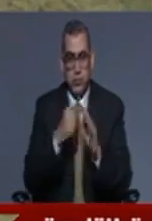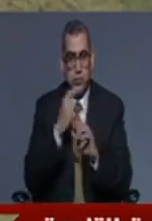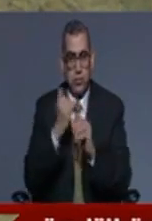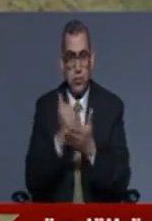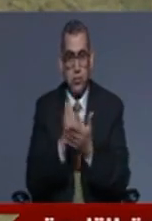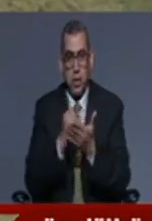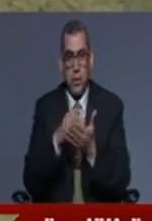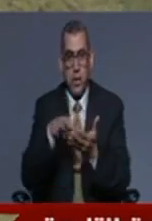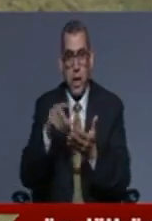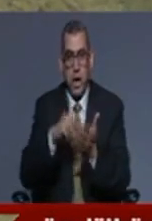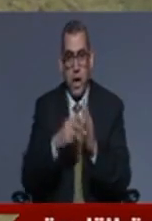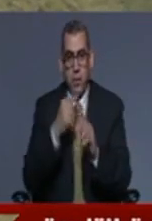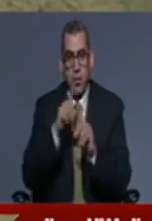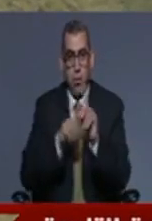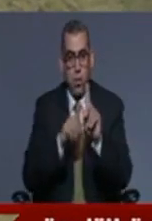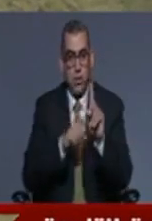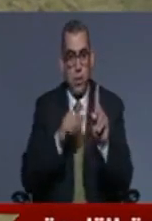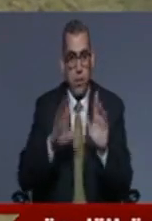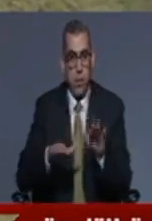الإقليمية والوزراء الموقرون،